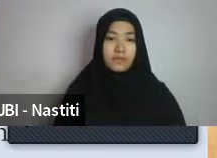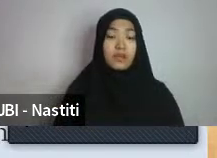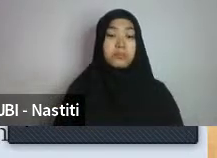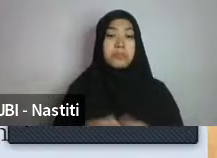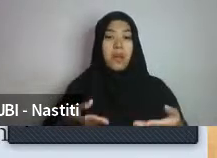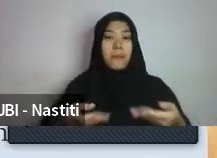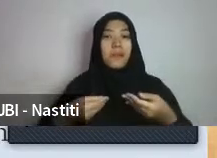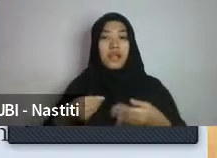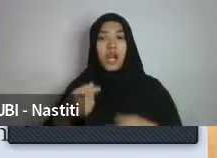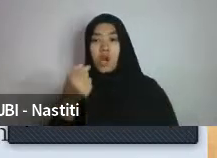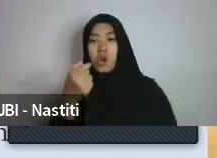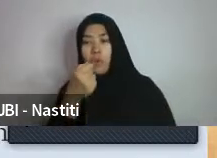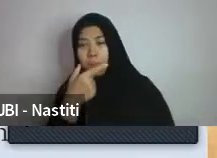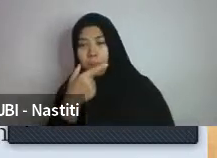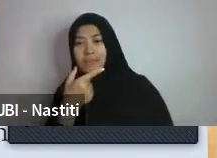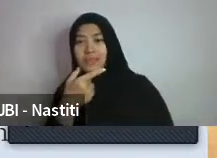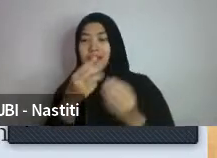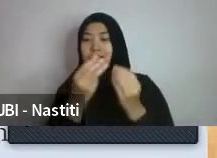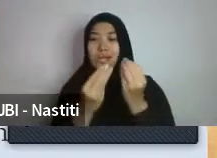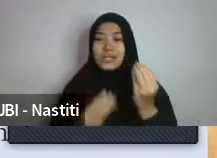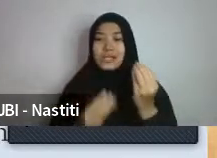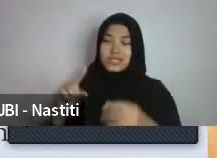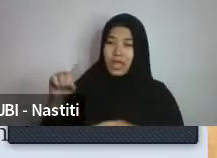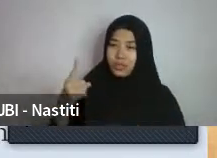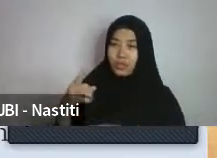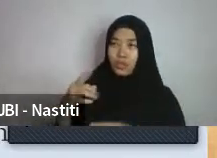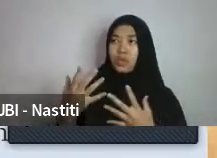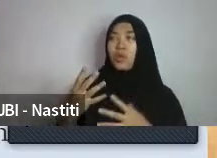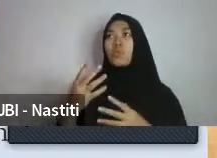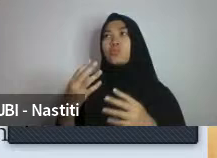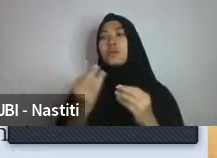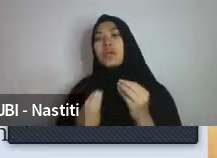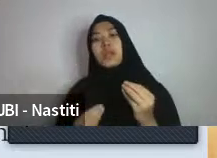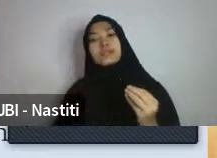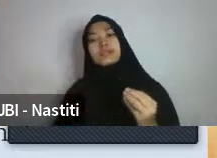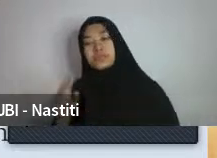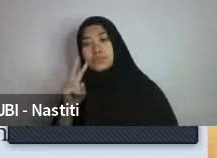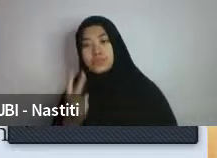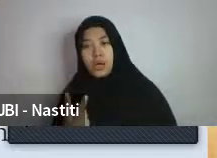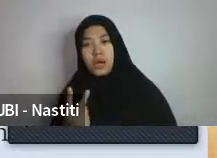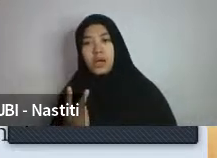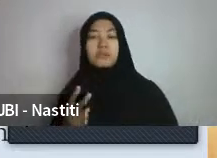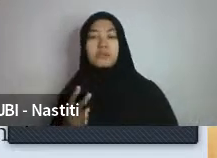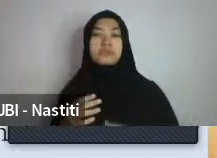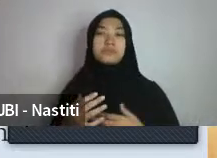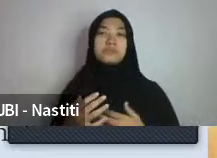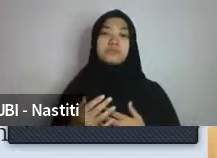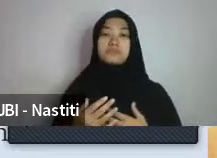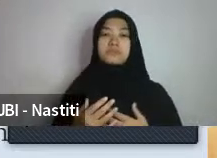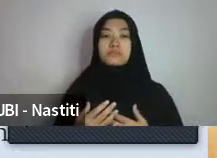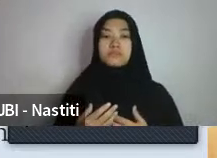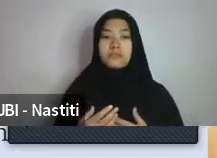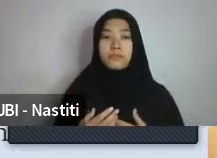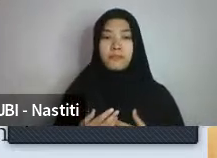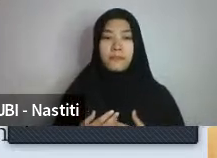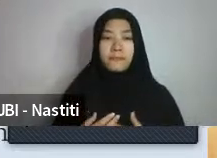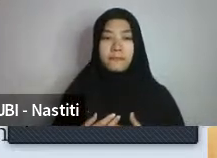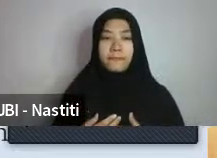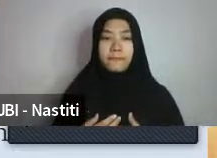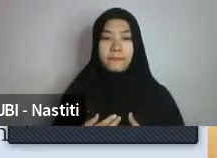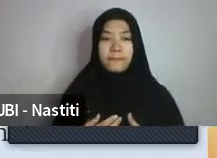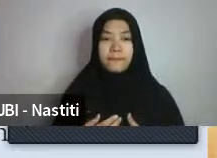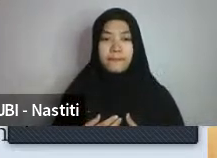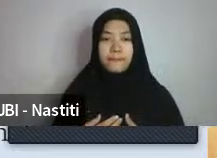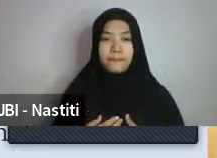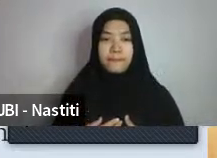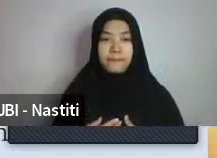baik efek terapinya dan minim efek sampingnya. Kemudian ini juga obat-obat